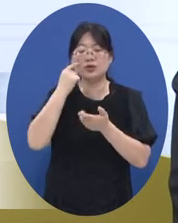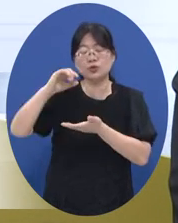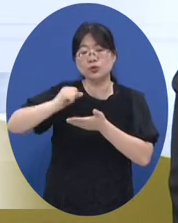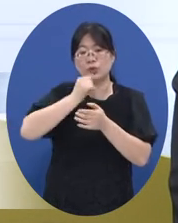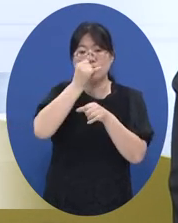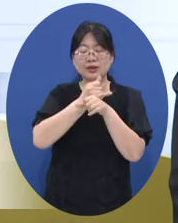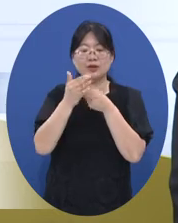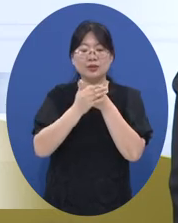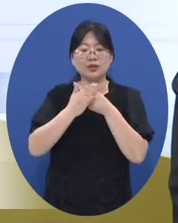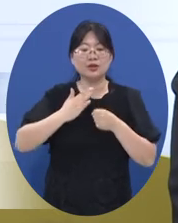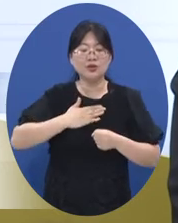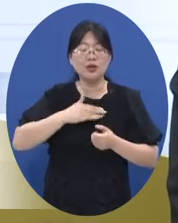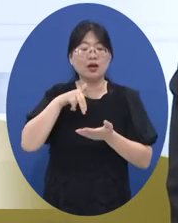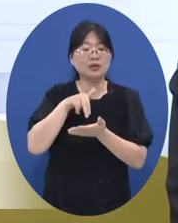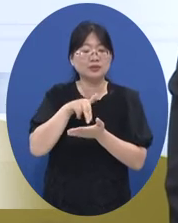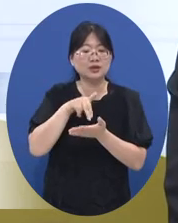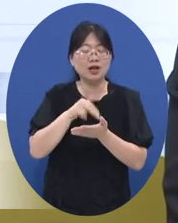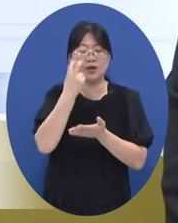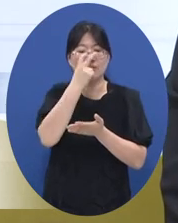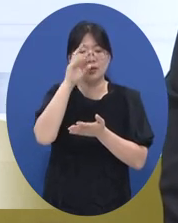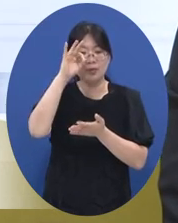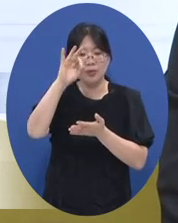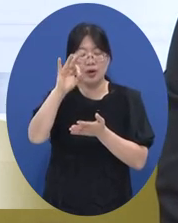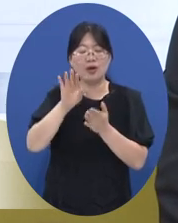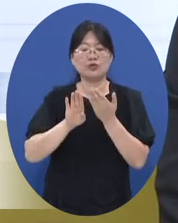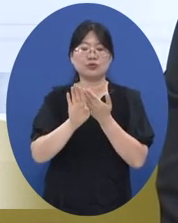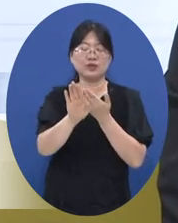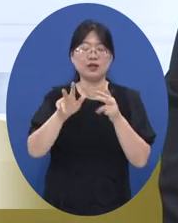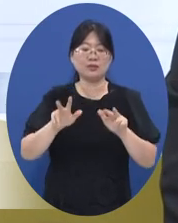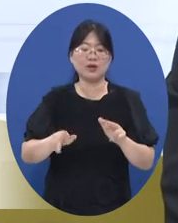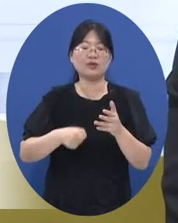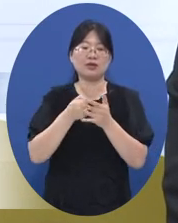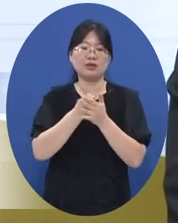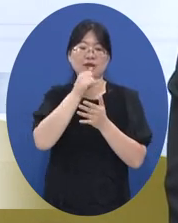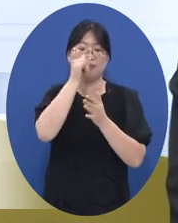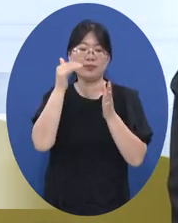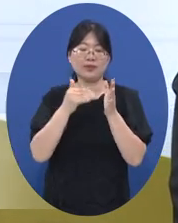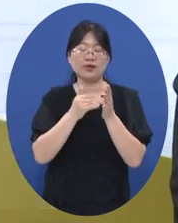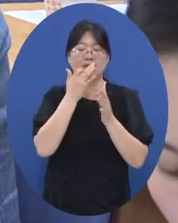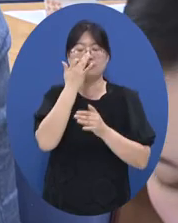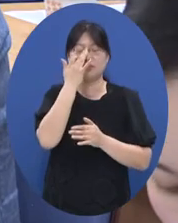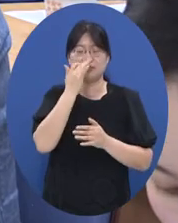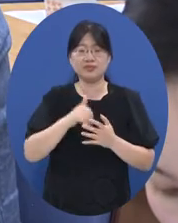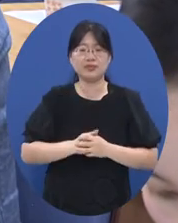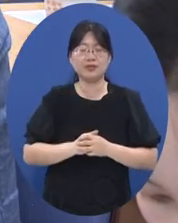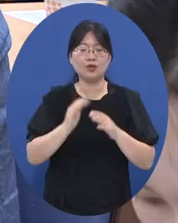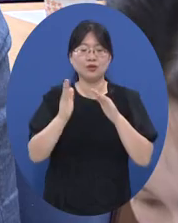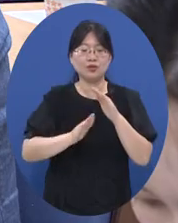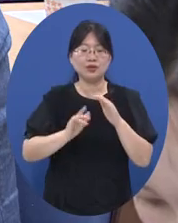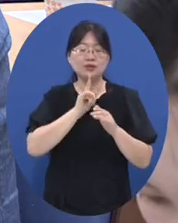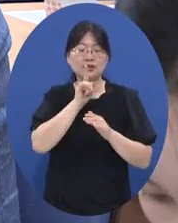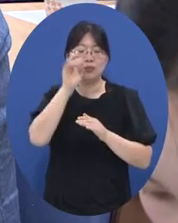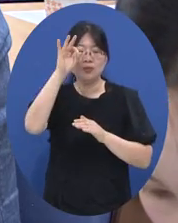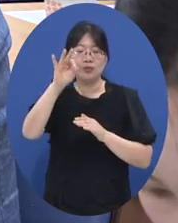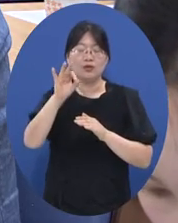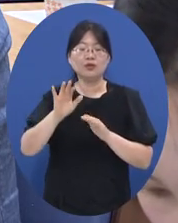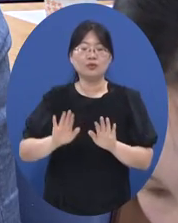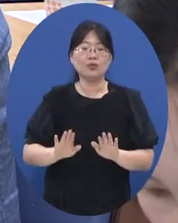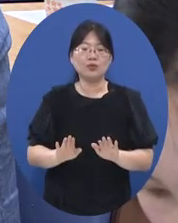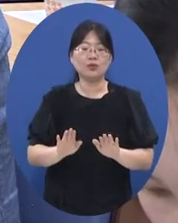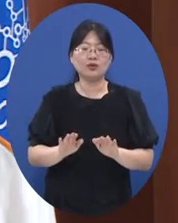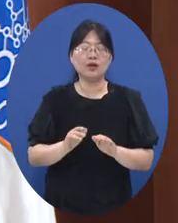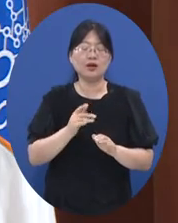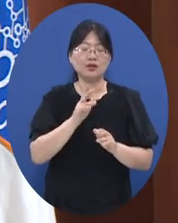증거를 제출해 주셔가지고 저희가 그 부분에 대해서는 검토를 거쳐서 이번 결정을 하게 되었습니다. 공정위 신고는 이달